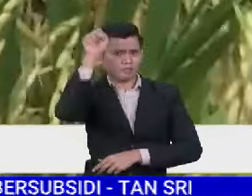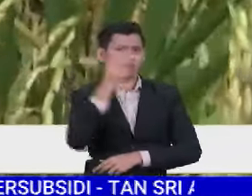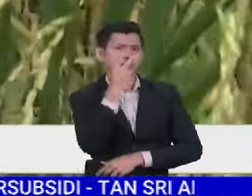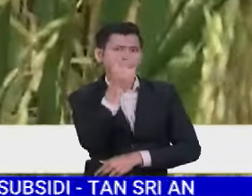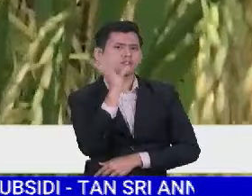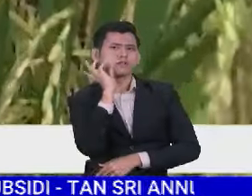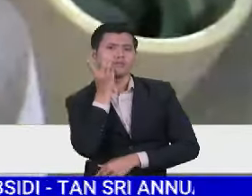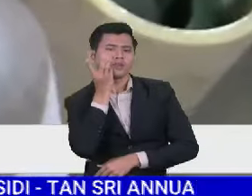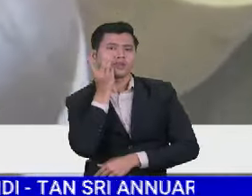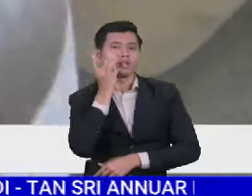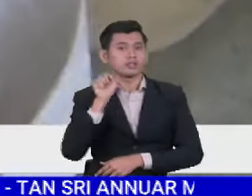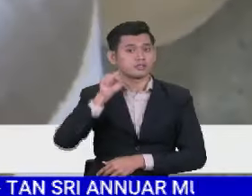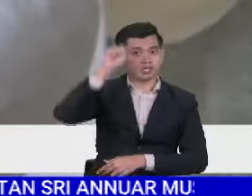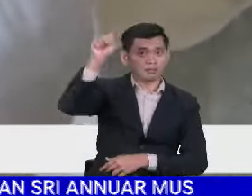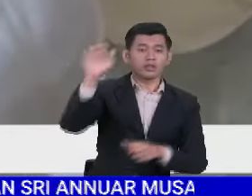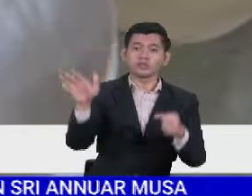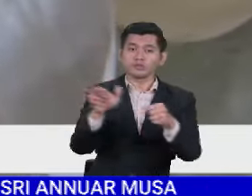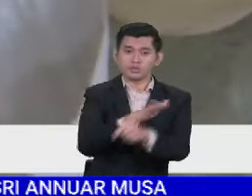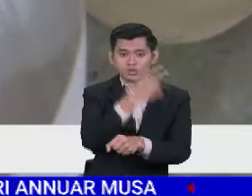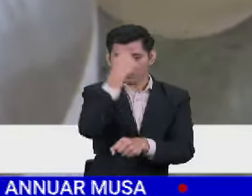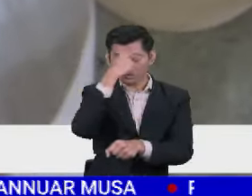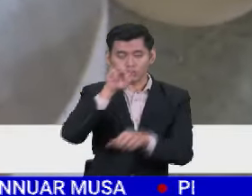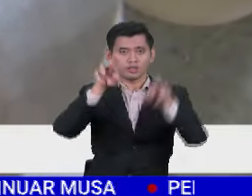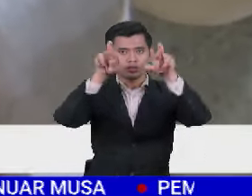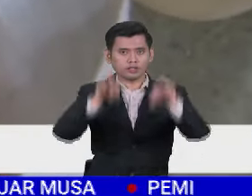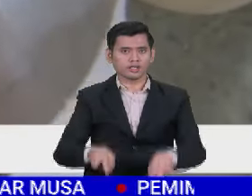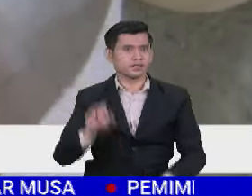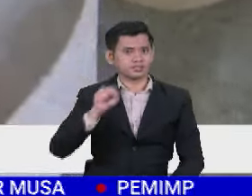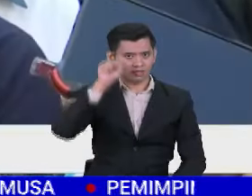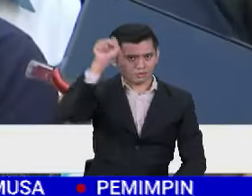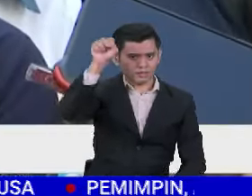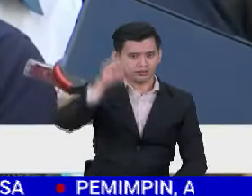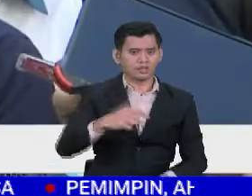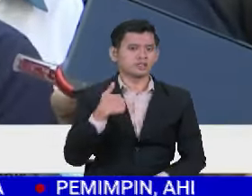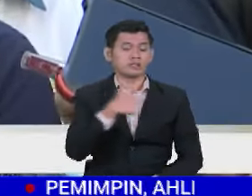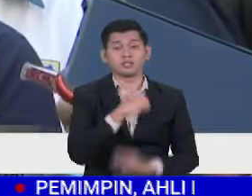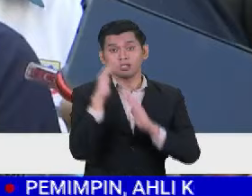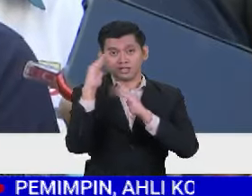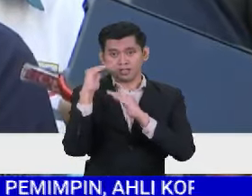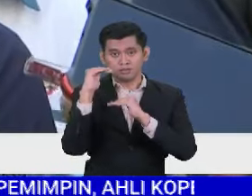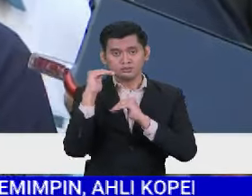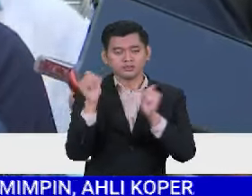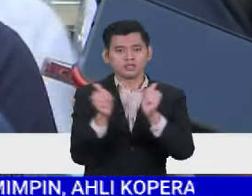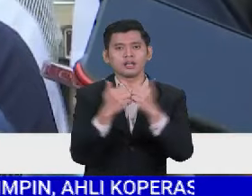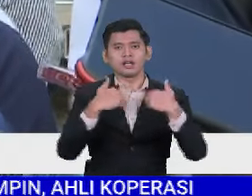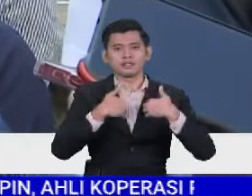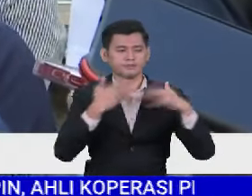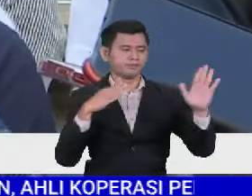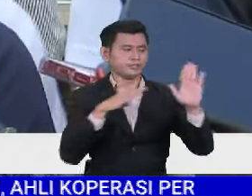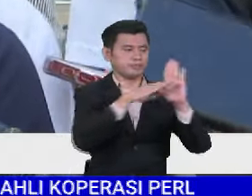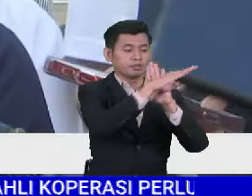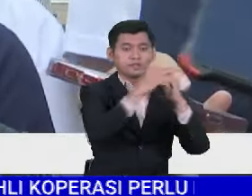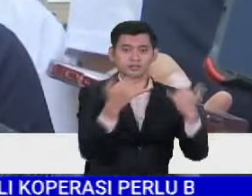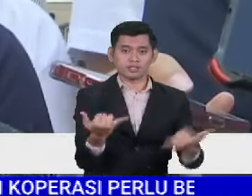bekalan beras tempatan mencukupi untuk keperluan rakyat dinegeri ini terhadap karena dengan nah infra yang sepenuhnya